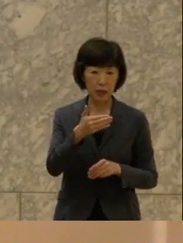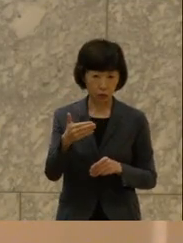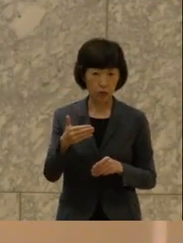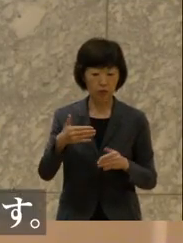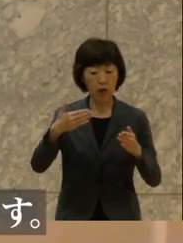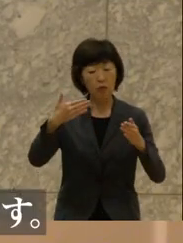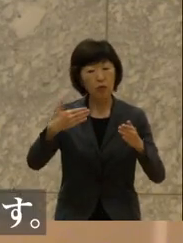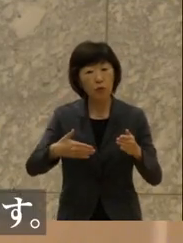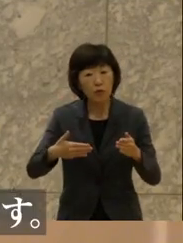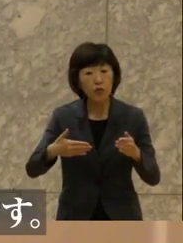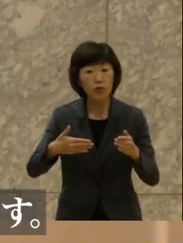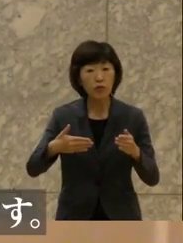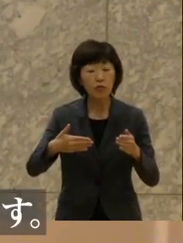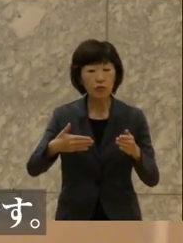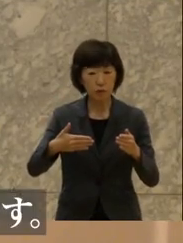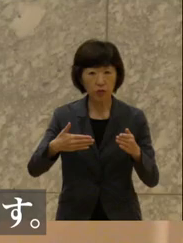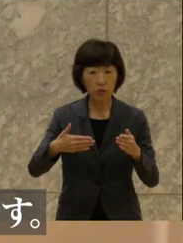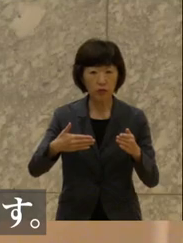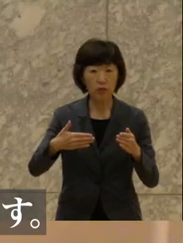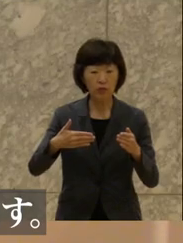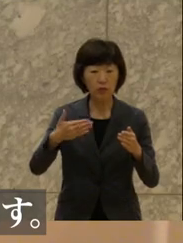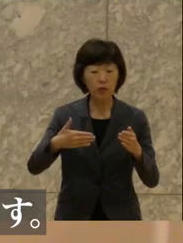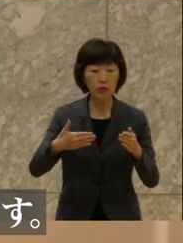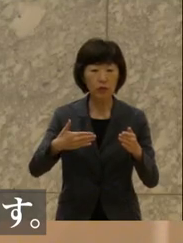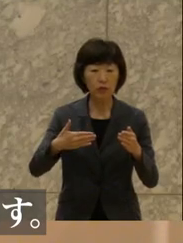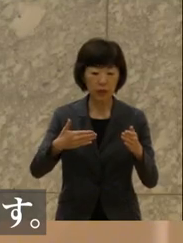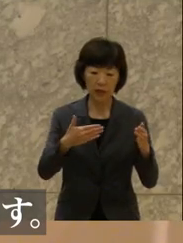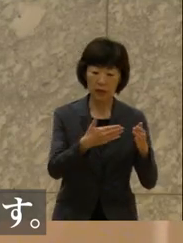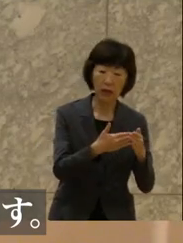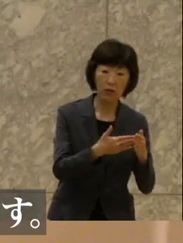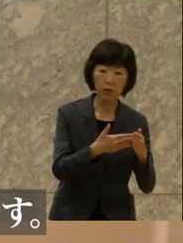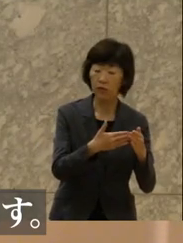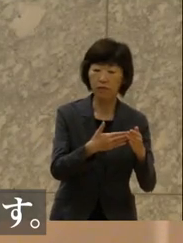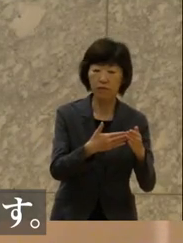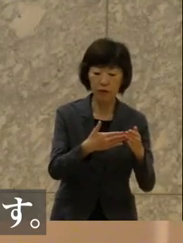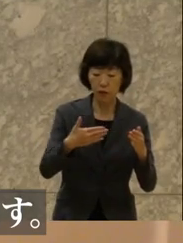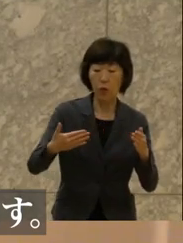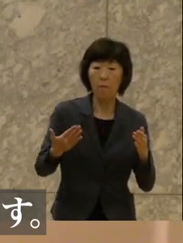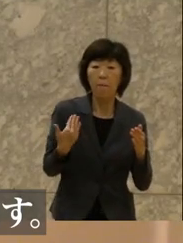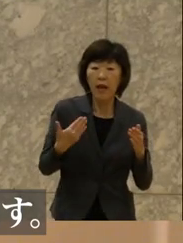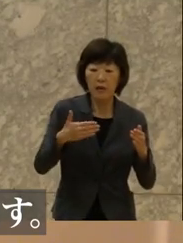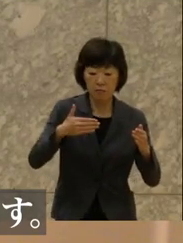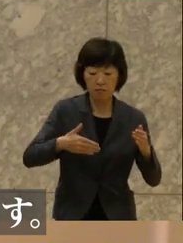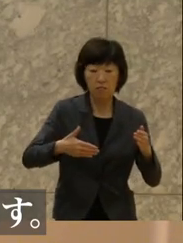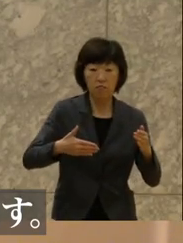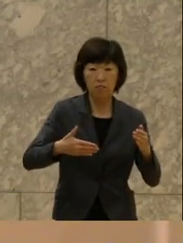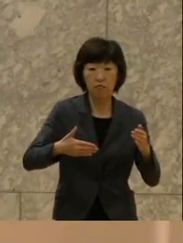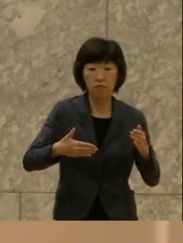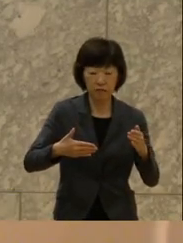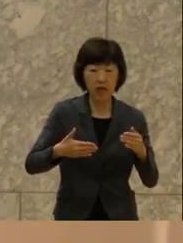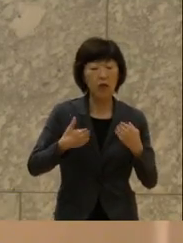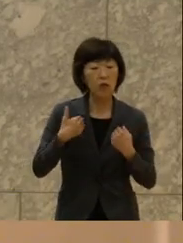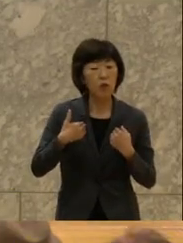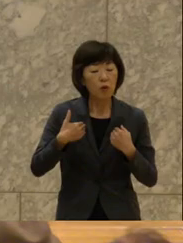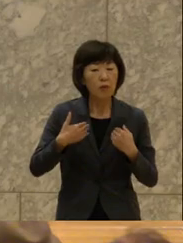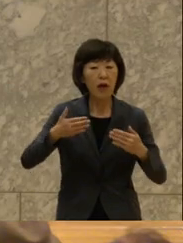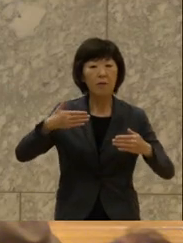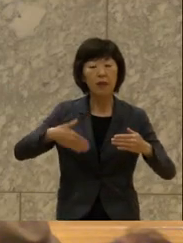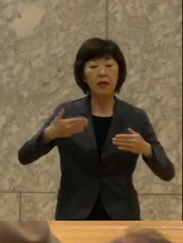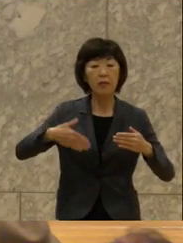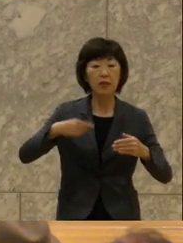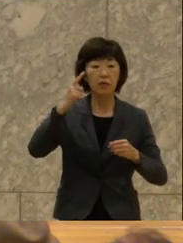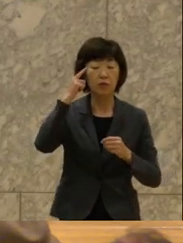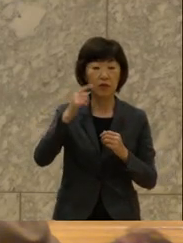いてあまり嬉しさとか喜びっていうのは今のところないかなと思ってます先ほど